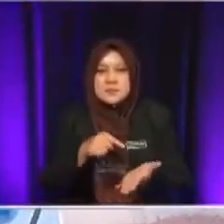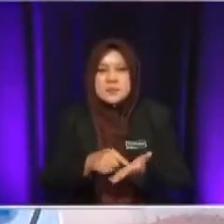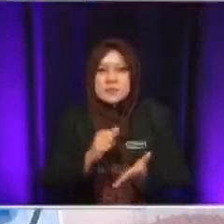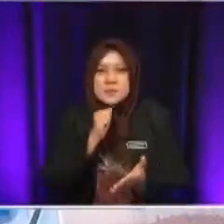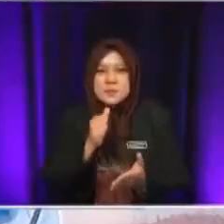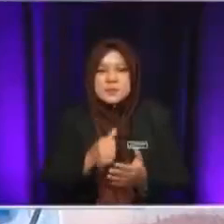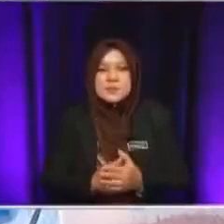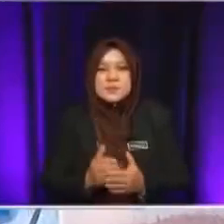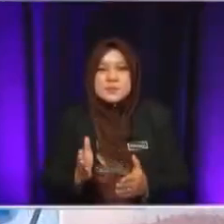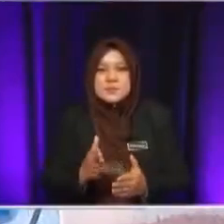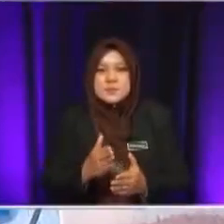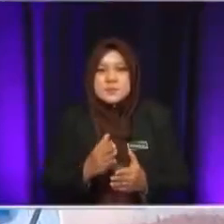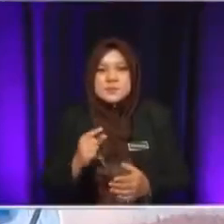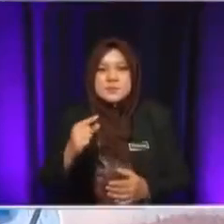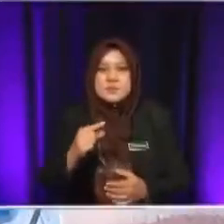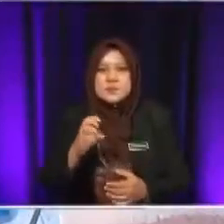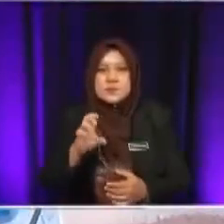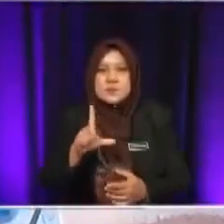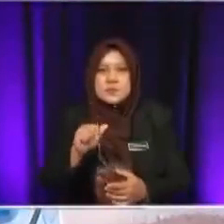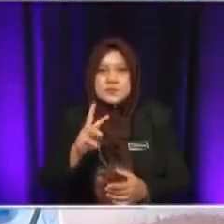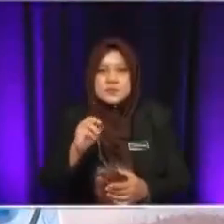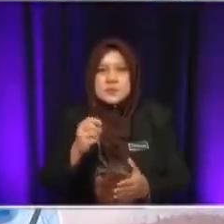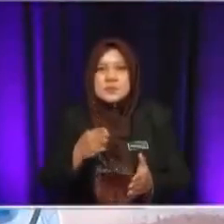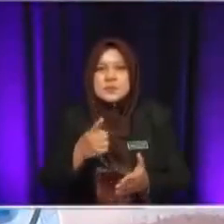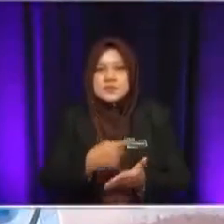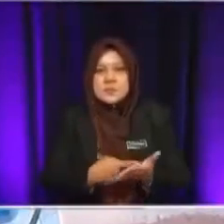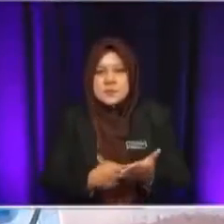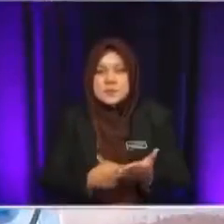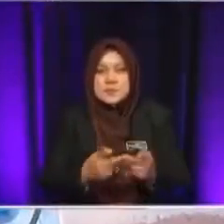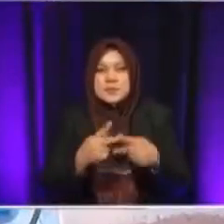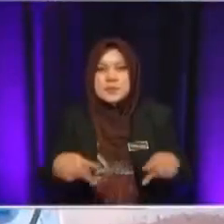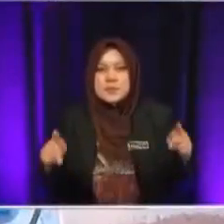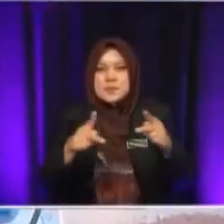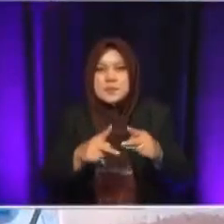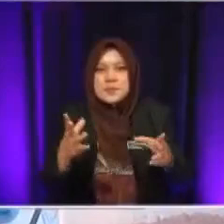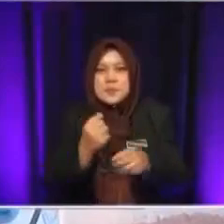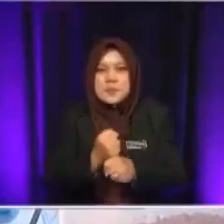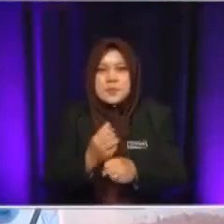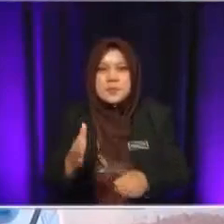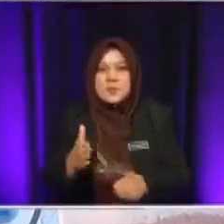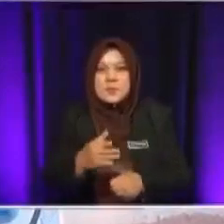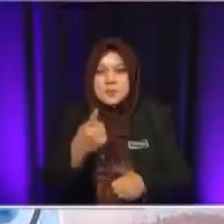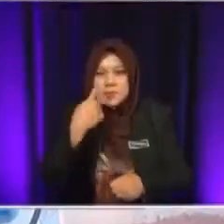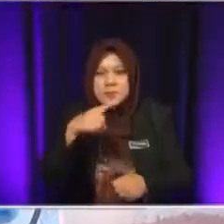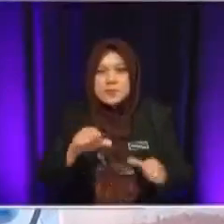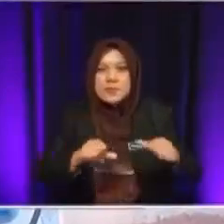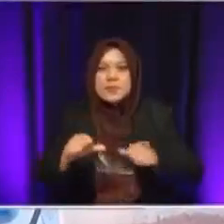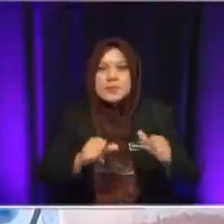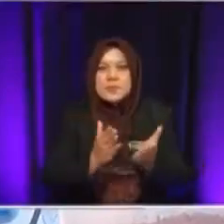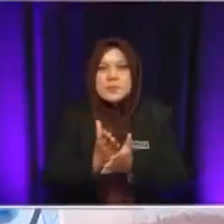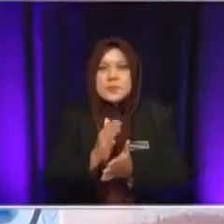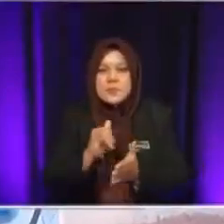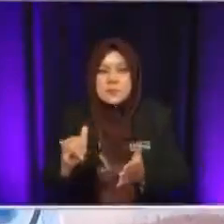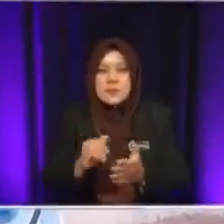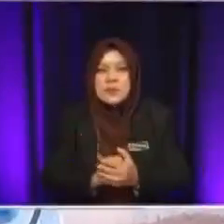ikan kekek, bukan juga ikan gelama. Nanti kita tanya cikgu ikan apa. Tapi yang penting Mira dah dapat dah ikan saya ni untuk aktiviti seterusnya. Jadi